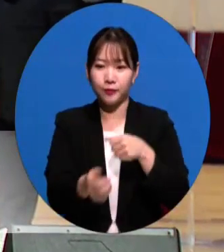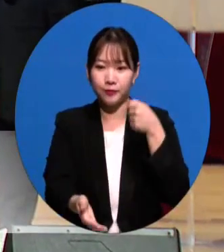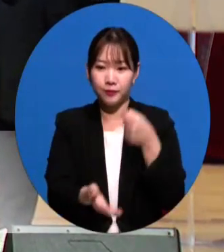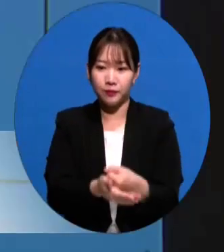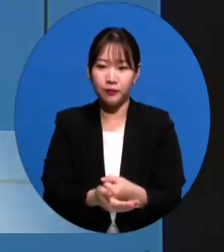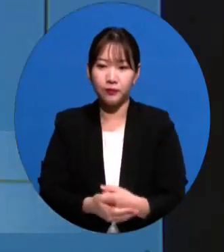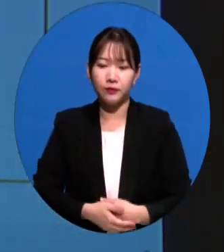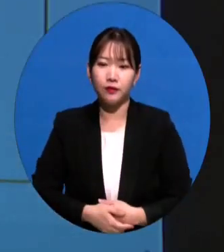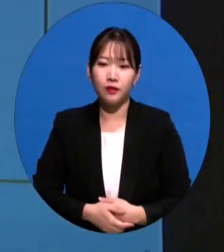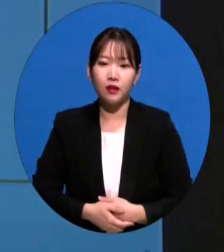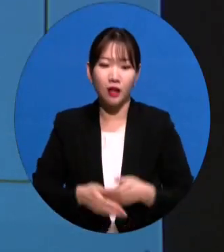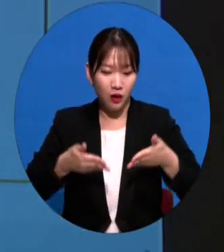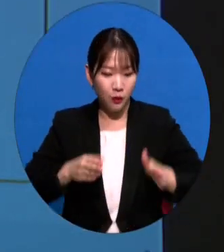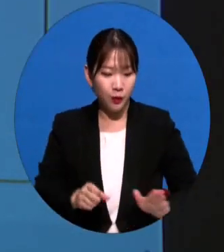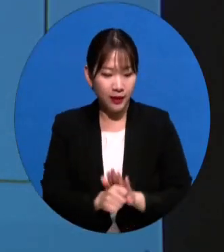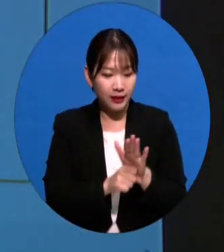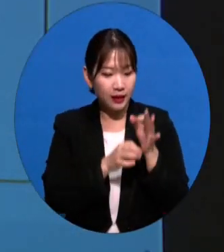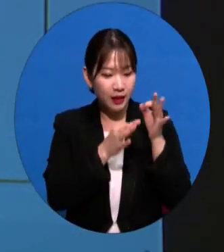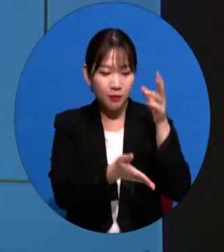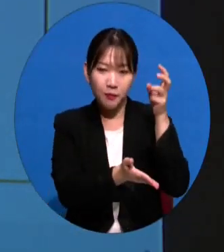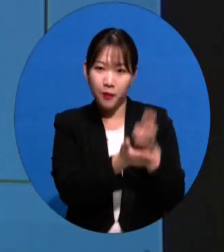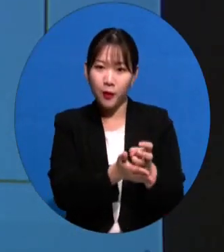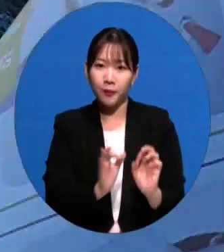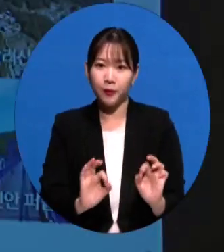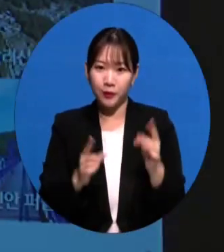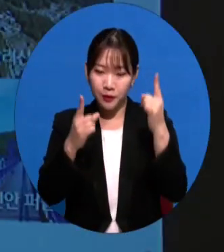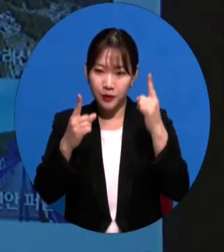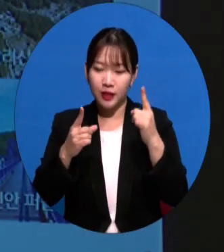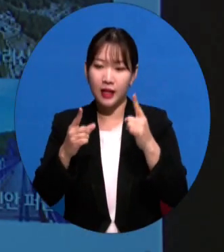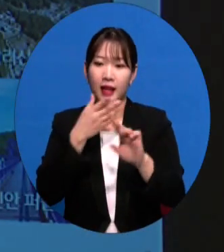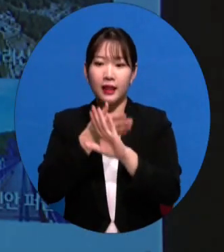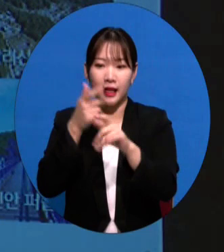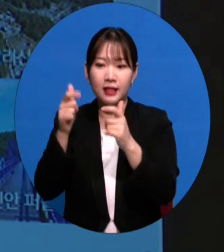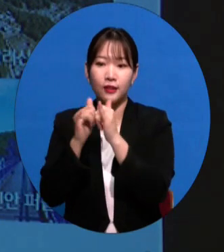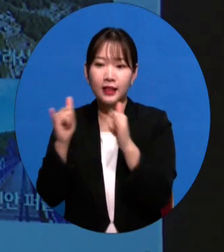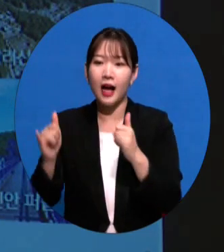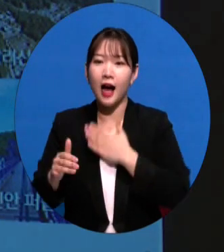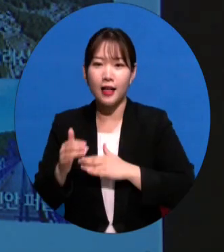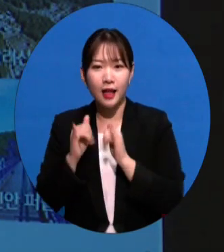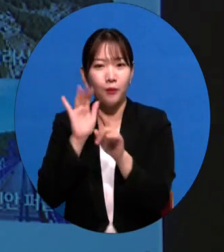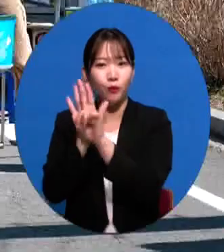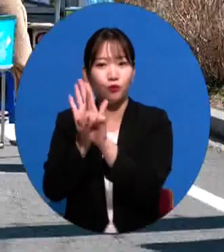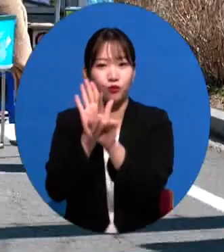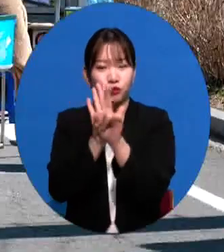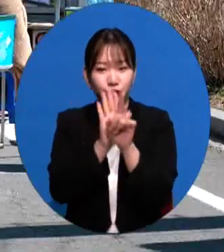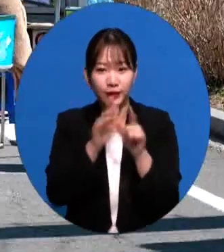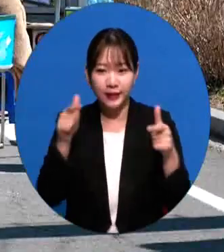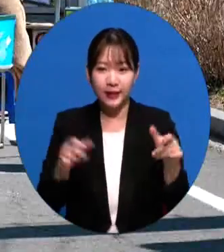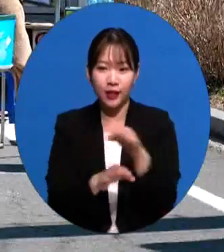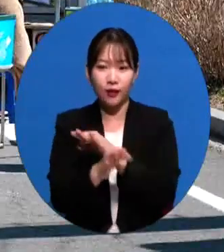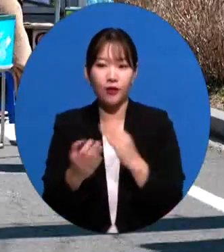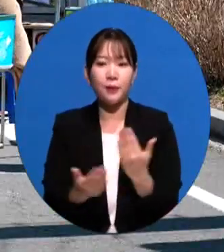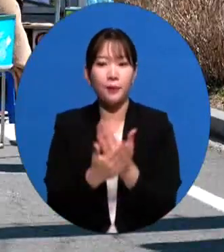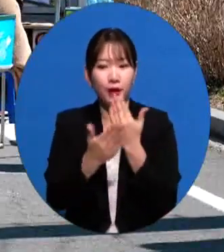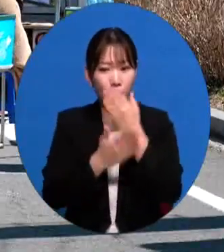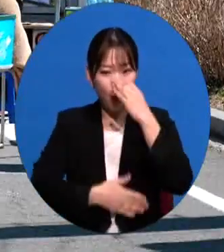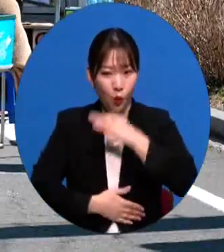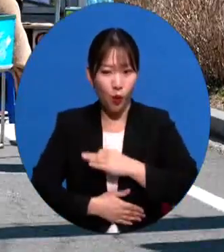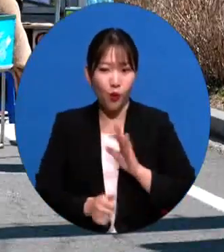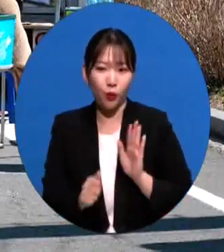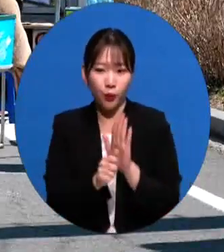겁니다. 고향 사랑 기부제와 더불어 출향민과 타지역 지인 등에게 홍보해 지역 경제 활성화 효과를 내는